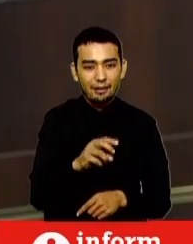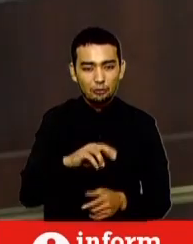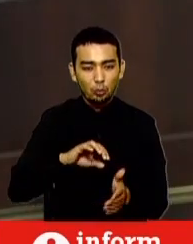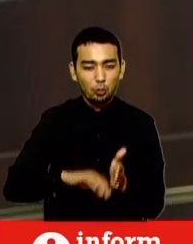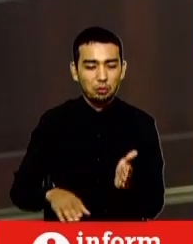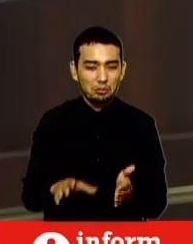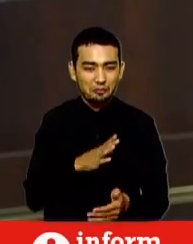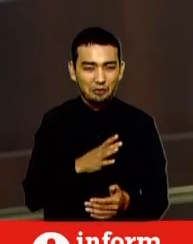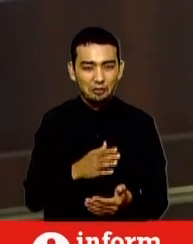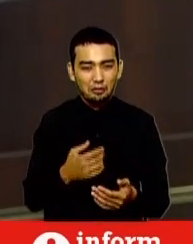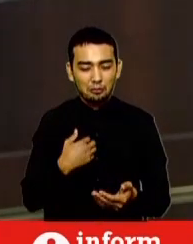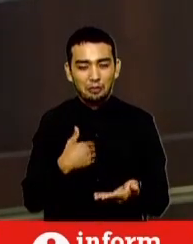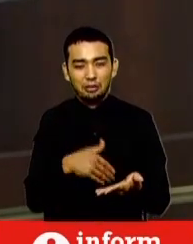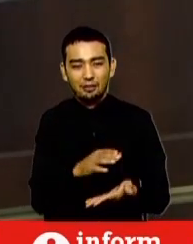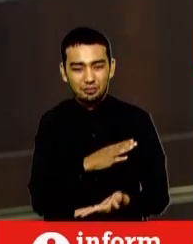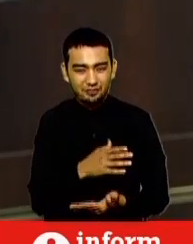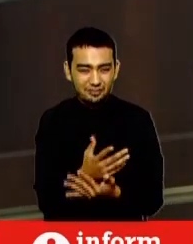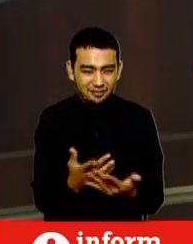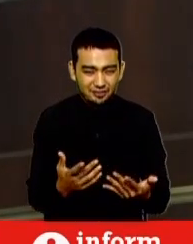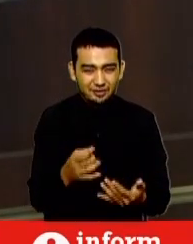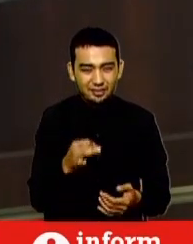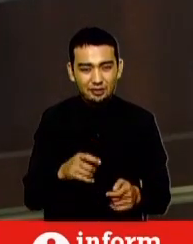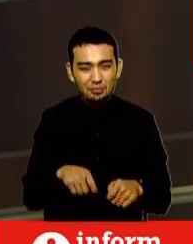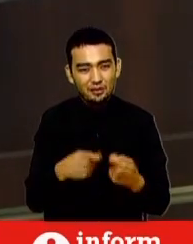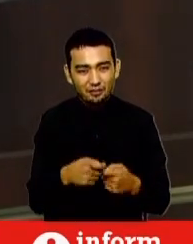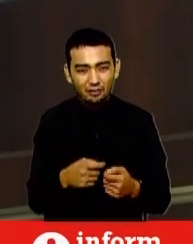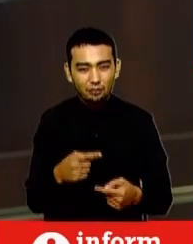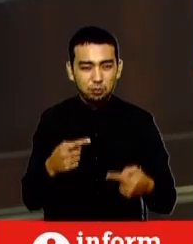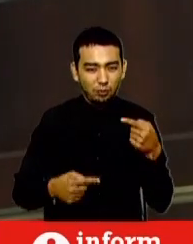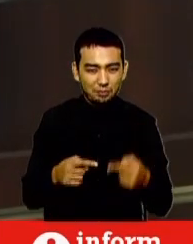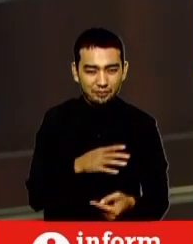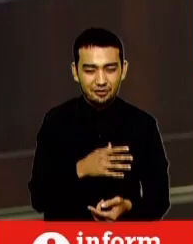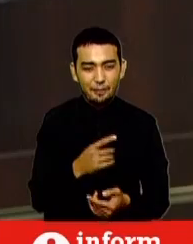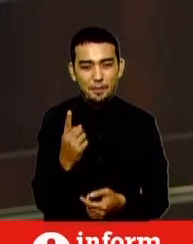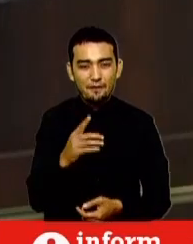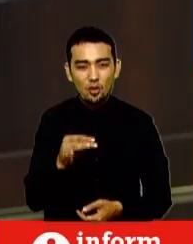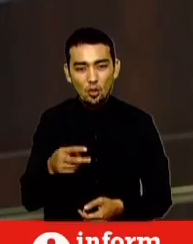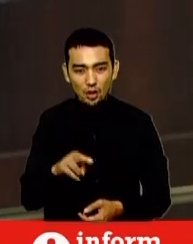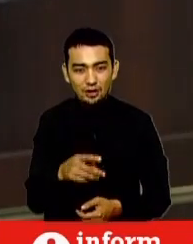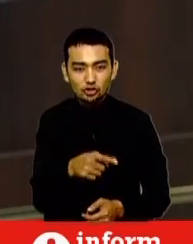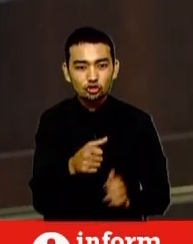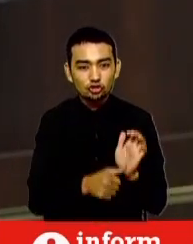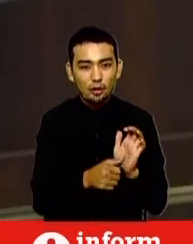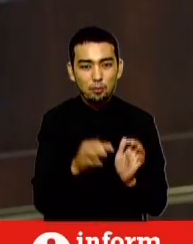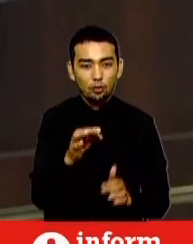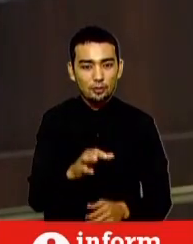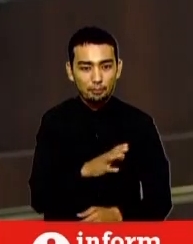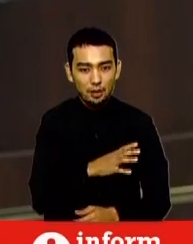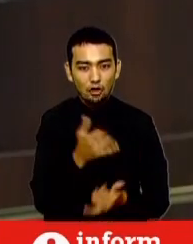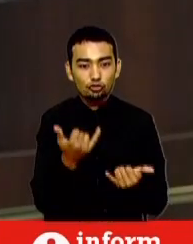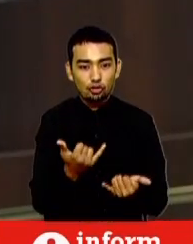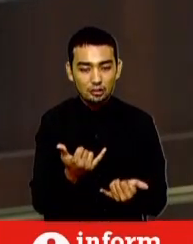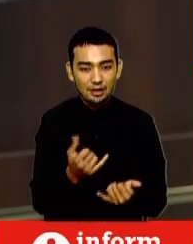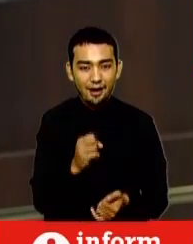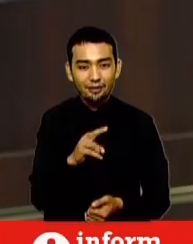Где отсутствует состав правонарушений или усматриваются гражданско-правовые споры до 1 июля их было 60 процентов теперь